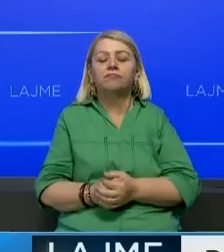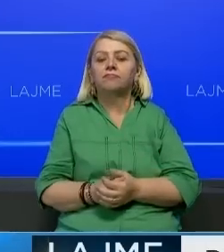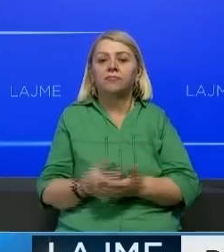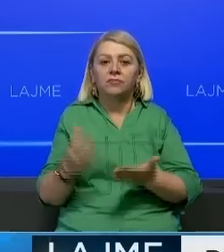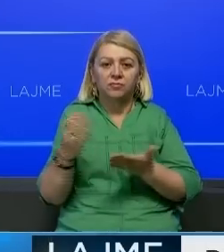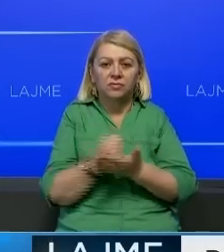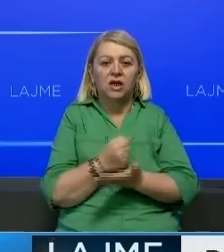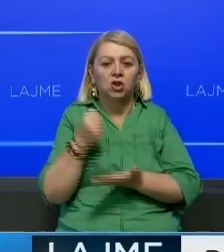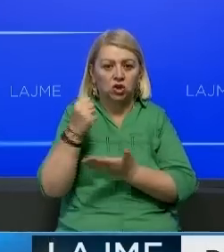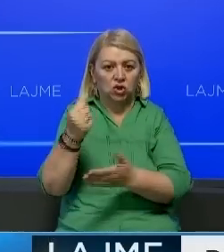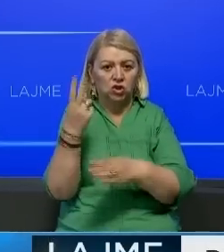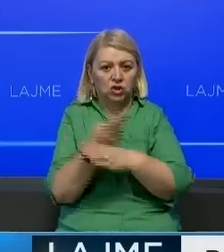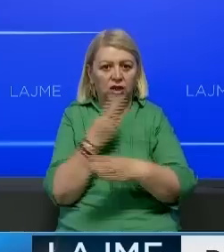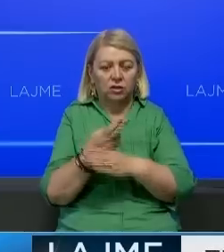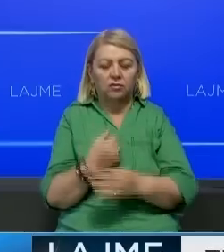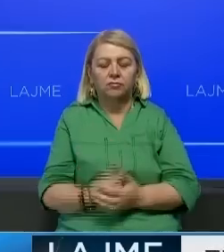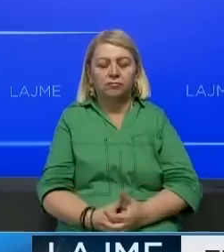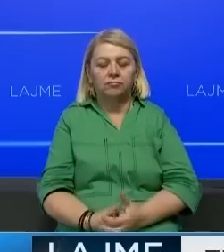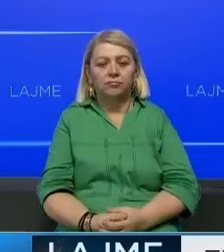kapitale nga ana e shtetit.